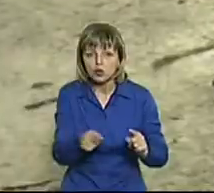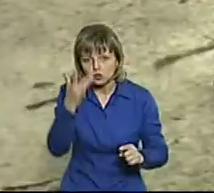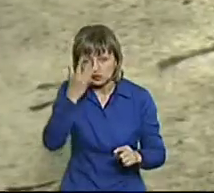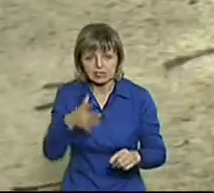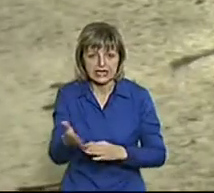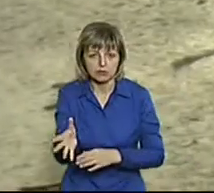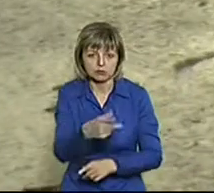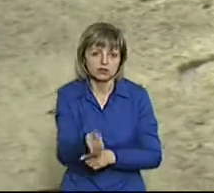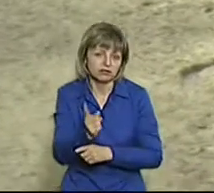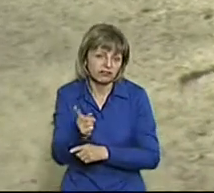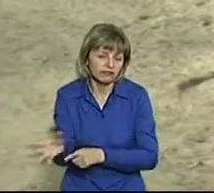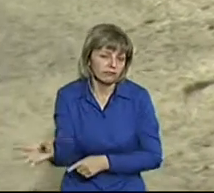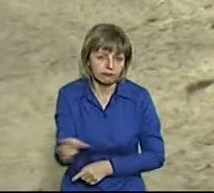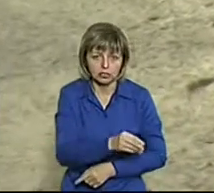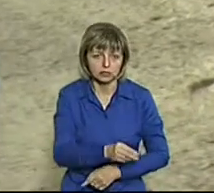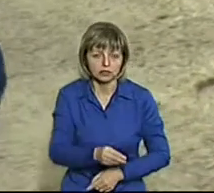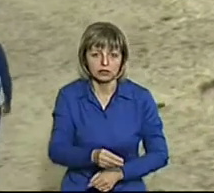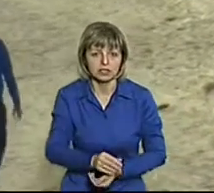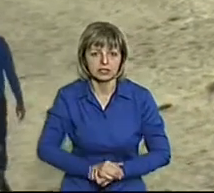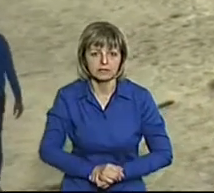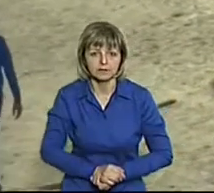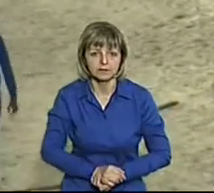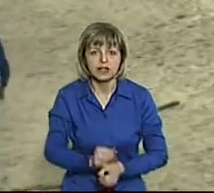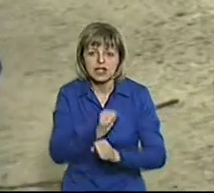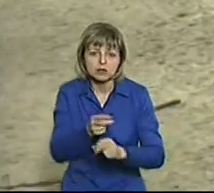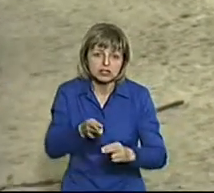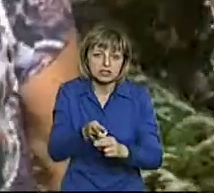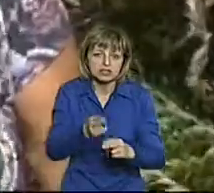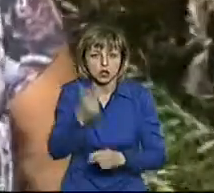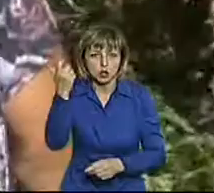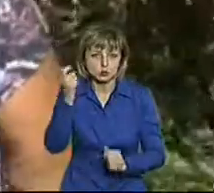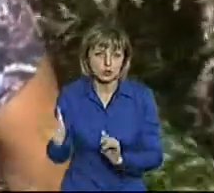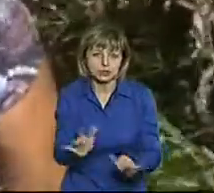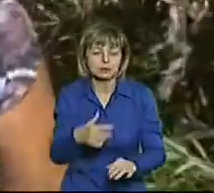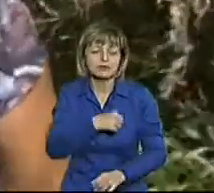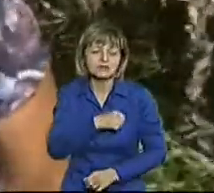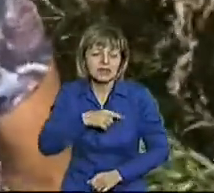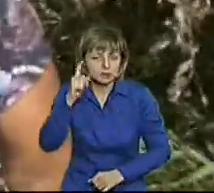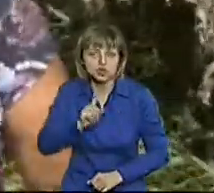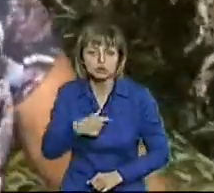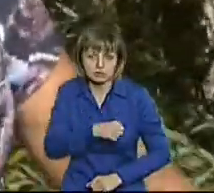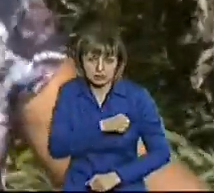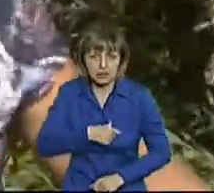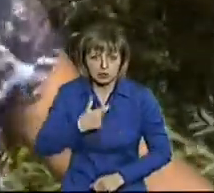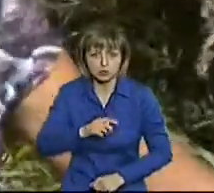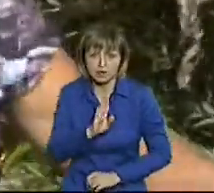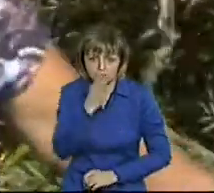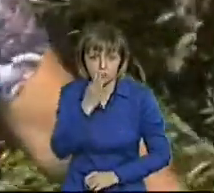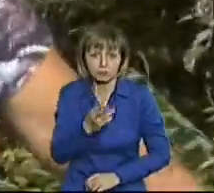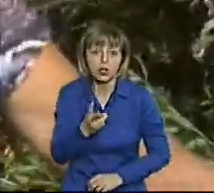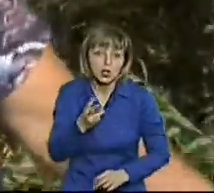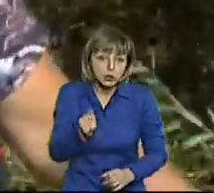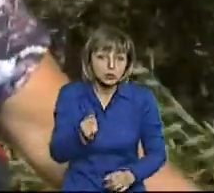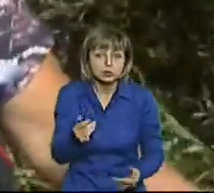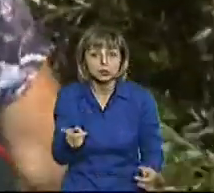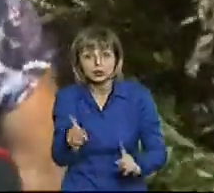всю. Це не можна, це є, щоб мішати в господарській діяльності. Ми самі знаємо, що ми собі вороги, ну відійшли карасі